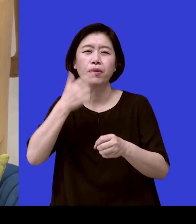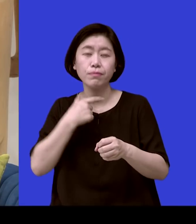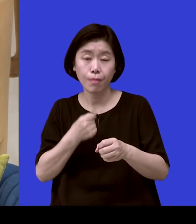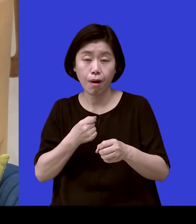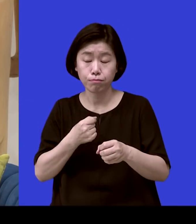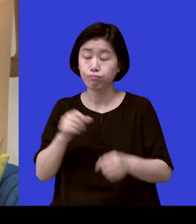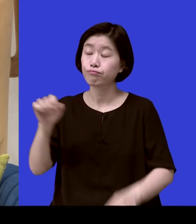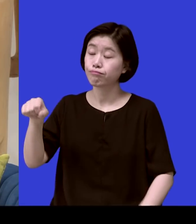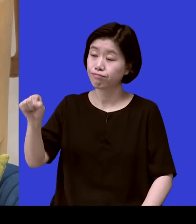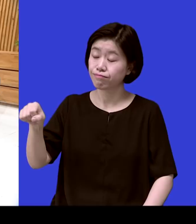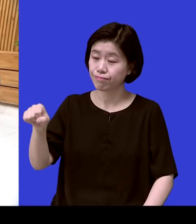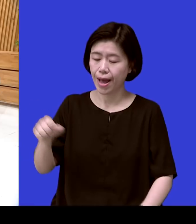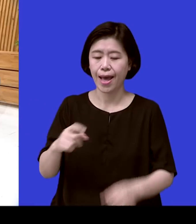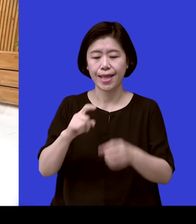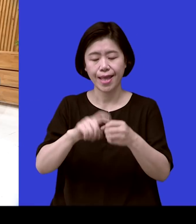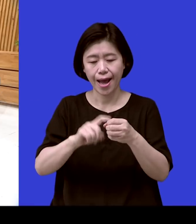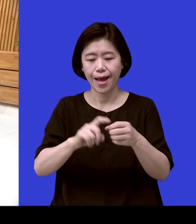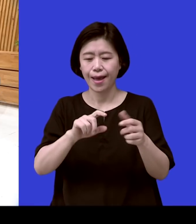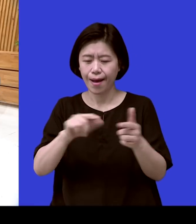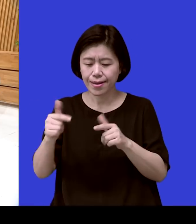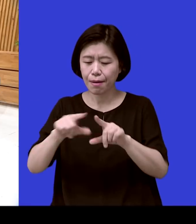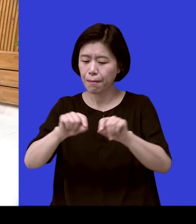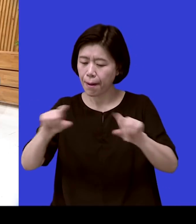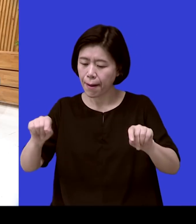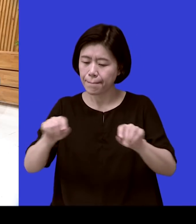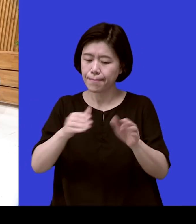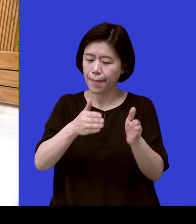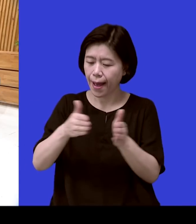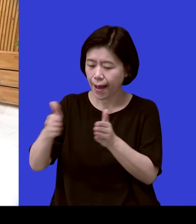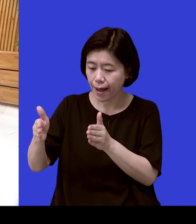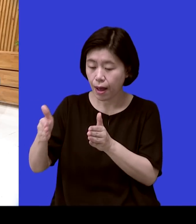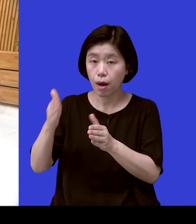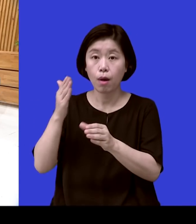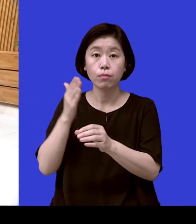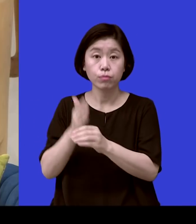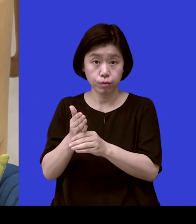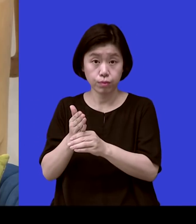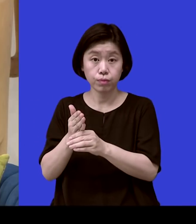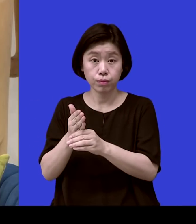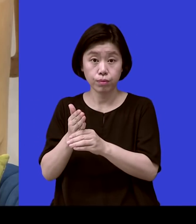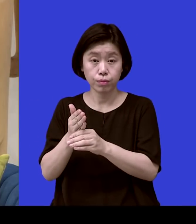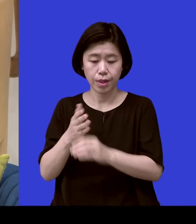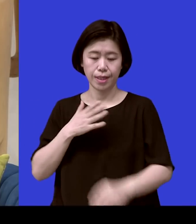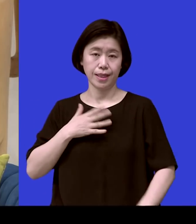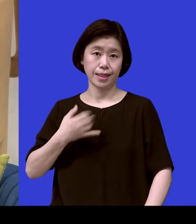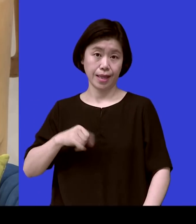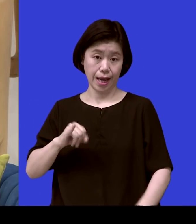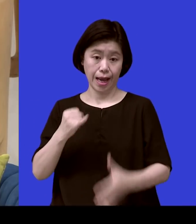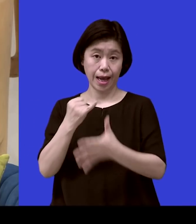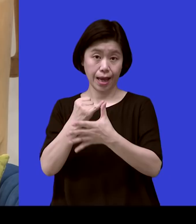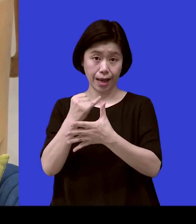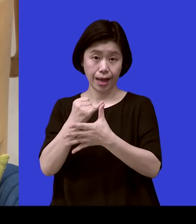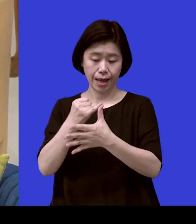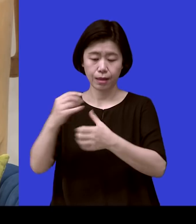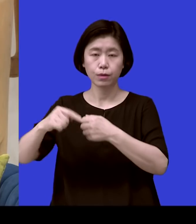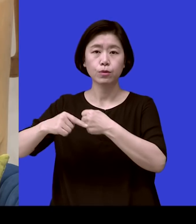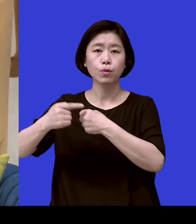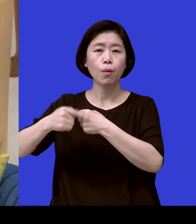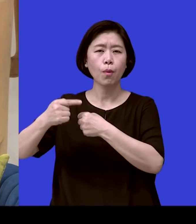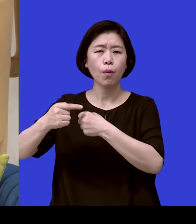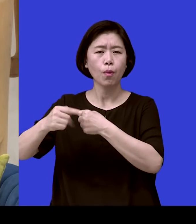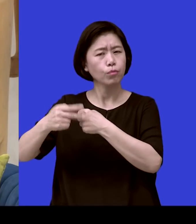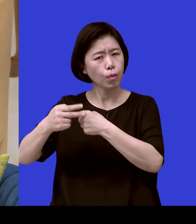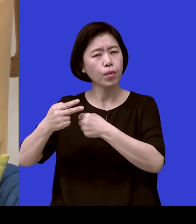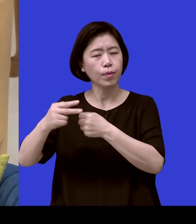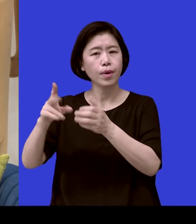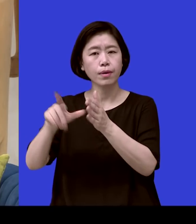떡을 꺼내서 이렇게 밥상을 차리고 있었는데 큰 딸은 그때 초등학교 1학년이기 때문에